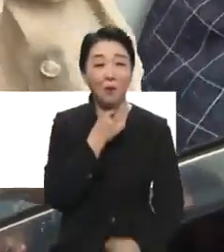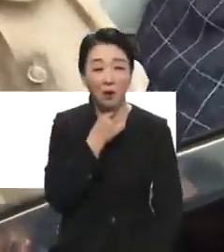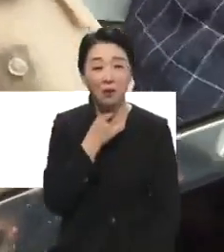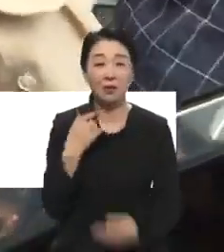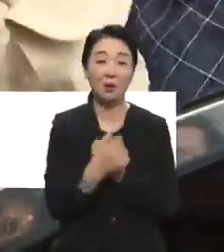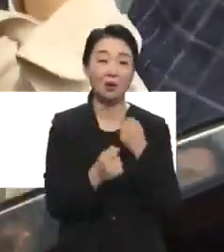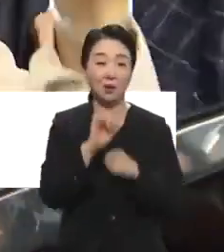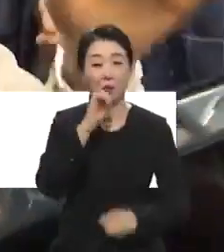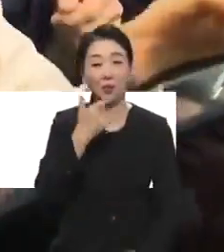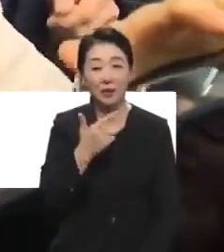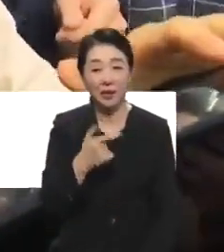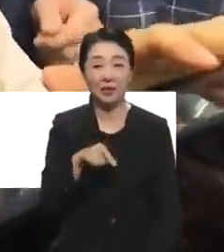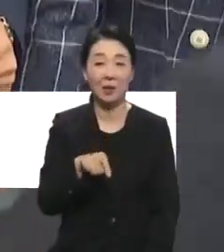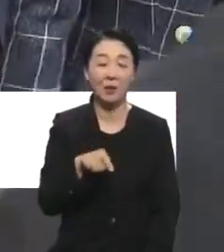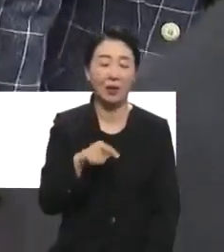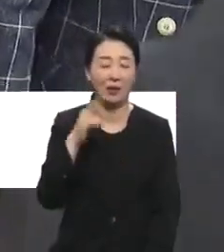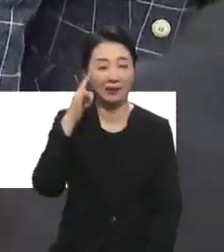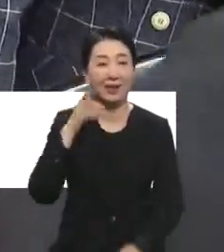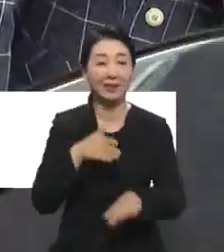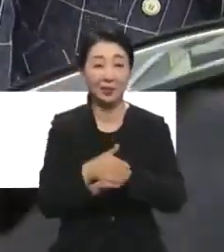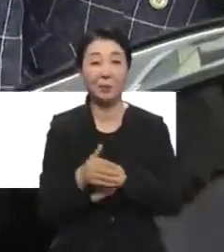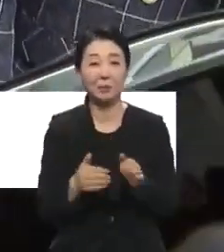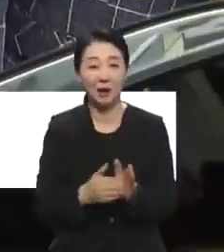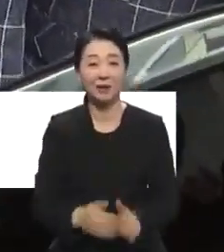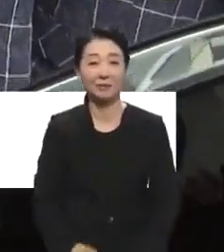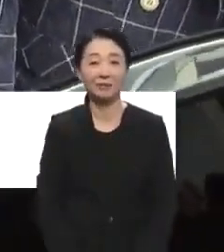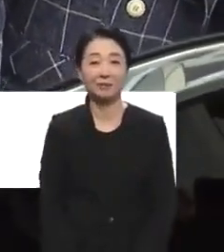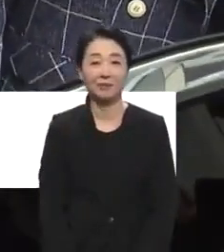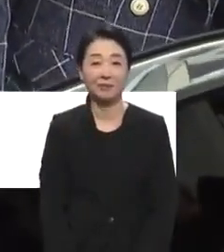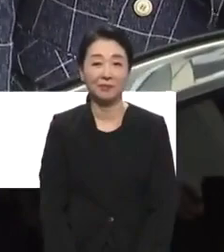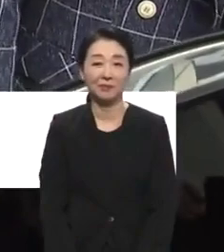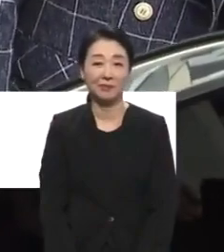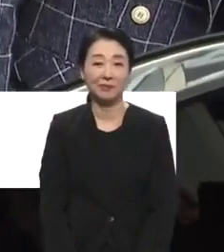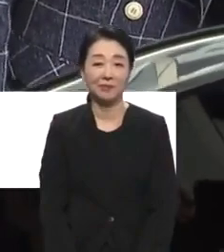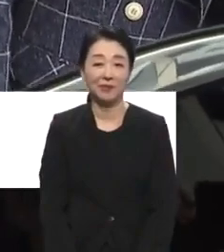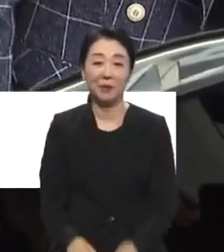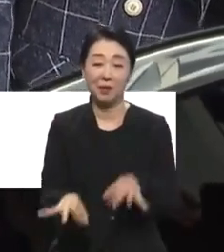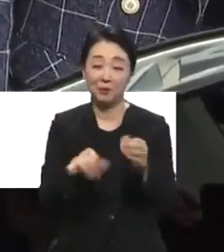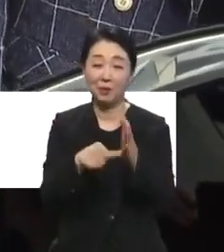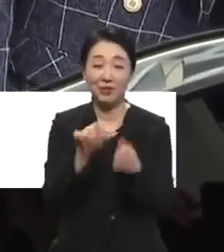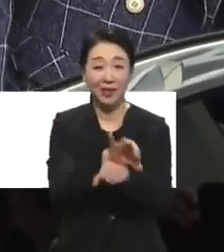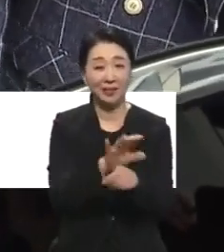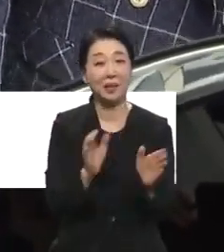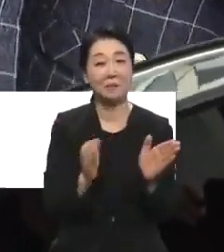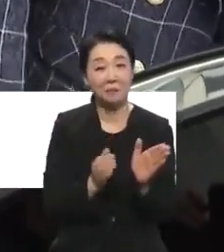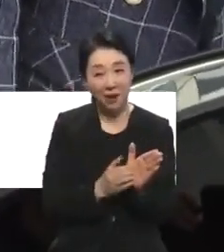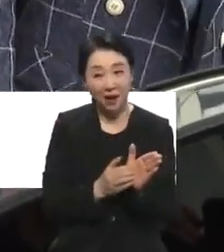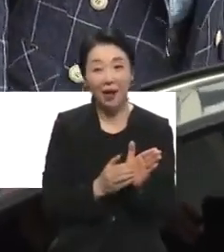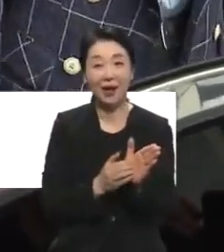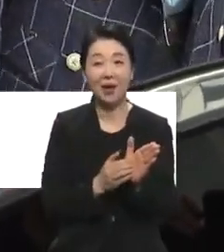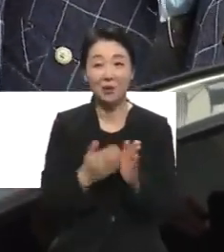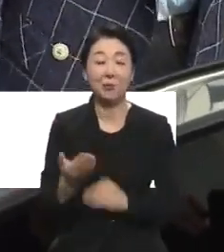이런 일도 많이 늦어졌어요. 추석 잠도 볼 겸